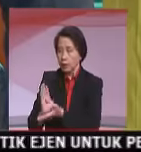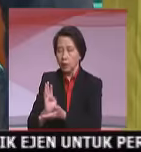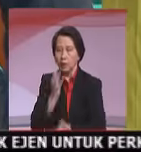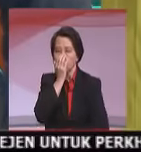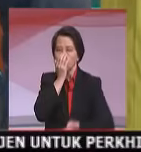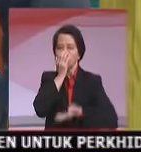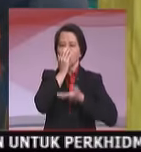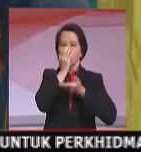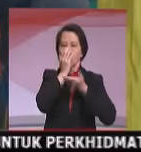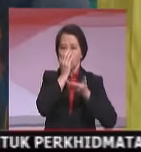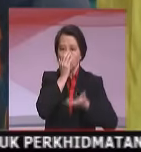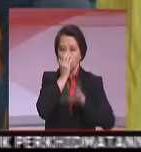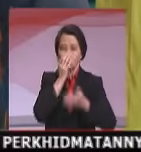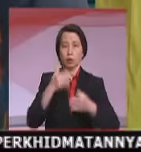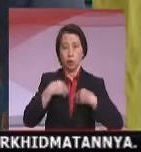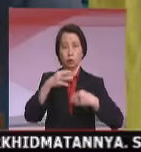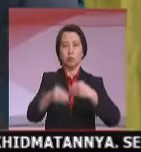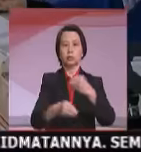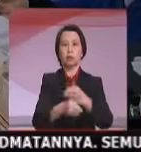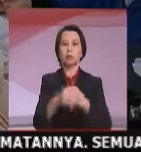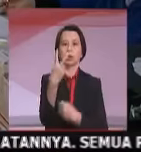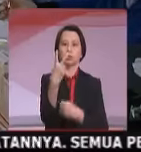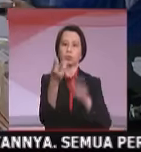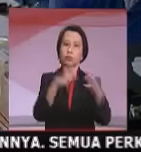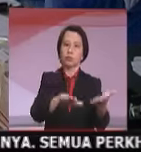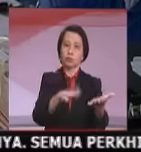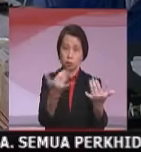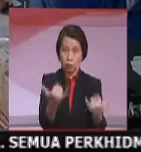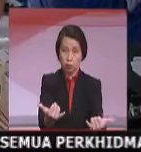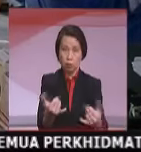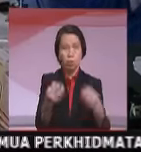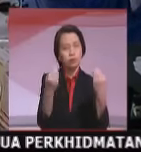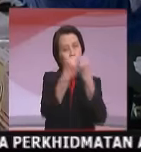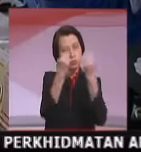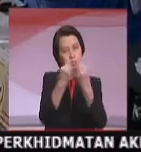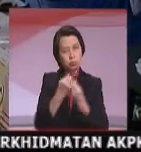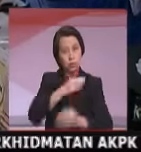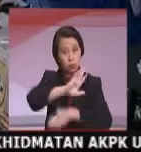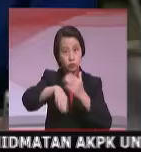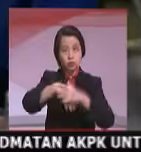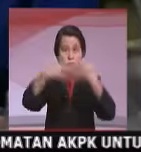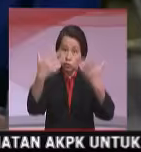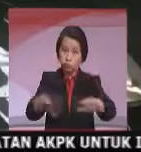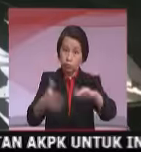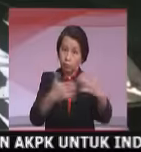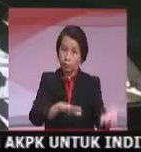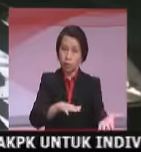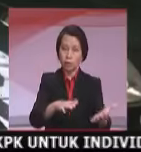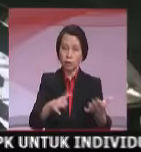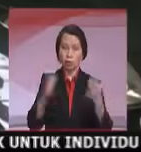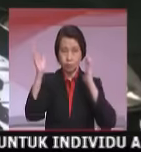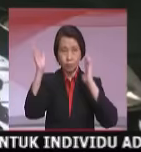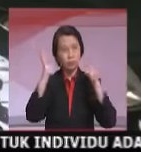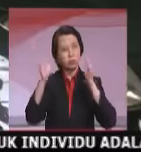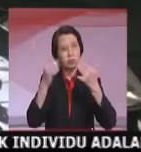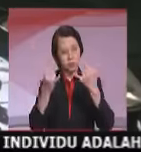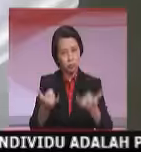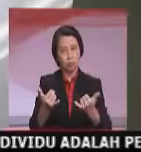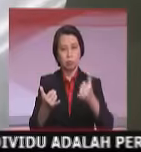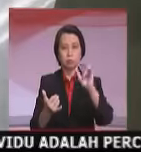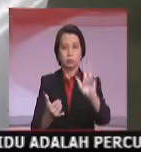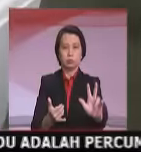pernafasan. Terdapat pertambahan 2 kes kematian hari ini, menjadikan jumlah kumulatif kes kematian COVID-19 di Malaysia